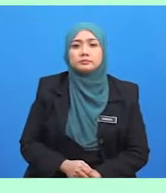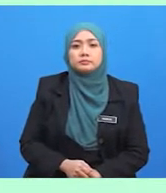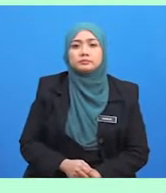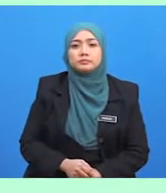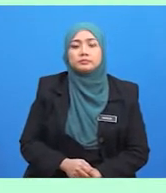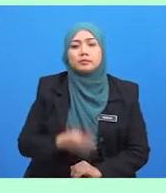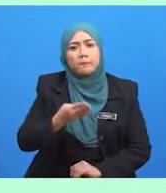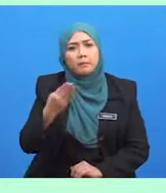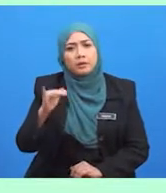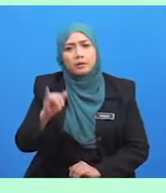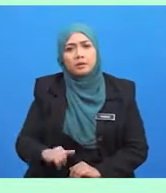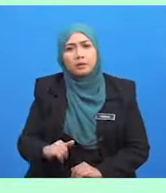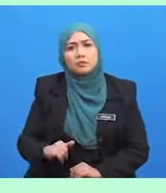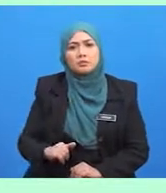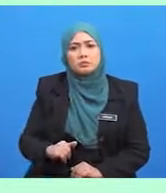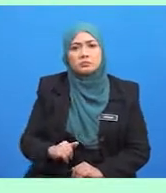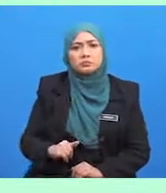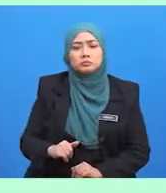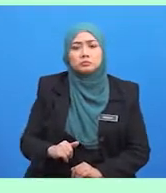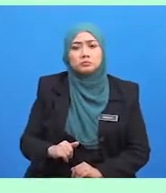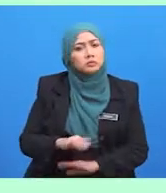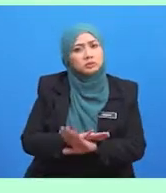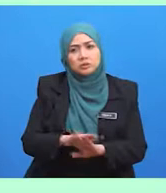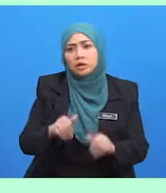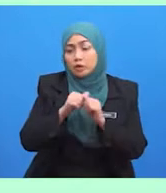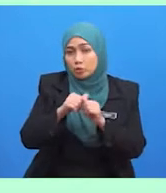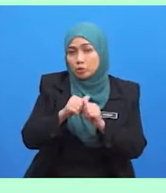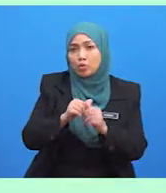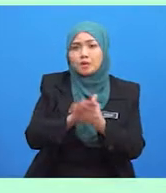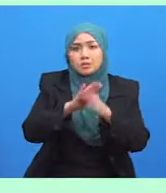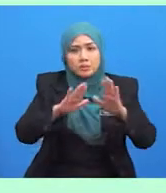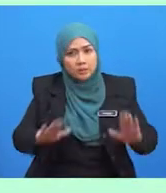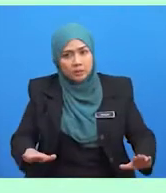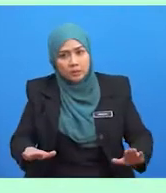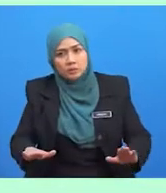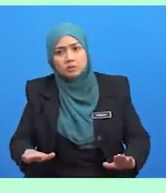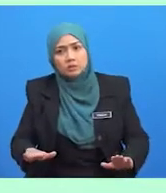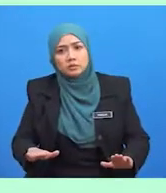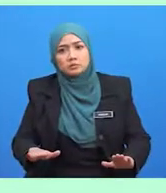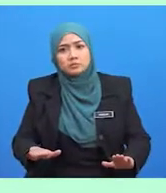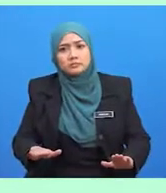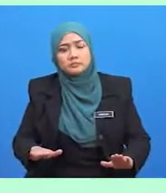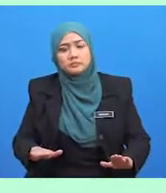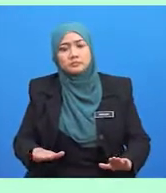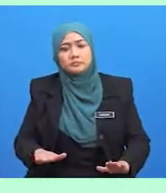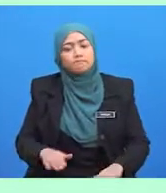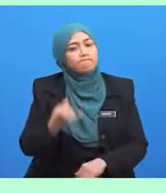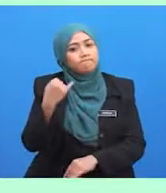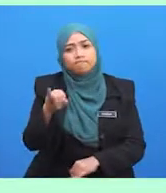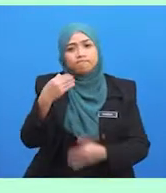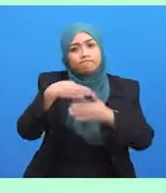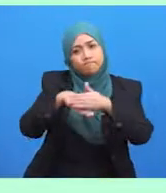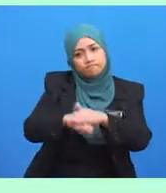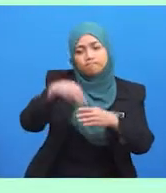Produk yang memudaratkan pengguna, tidak menepati mutu, tidak mematuhi undang-undang kesihatan dilarang masuk ke